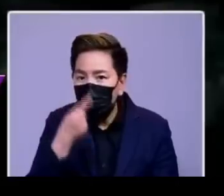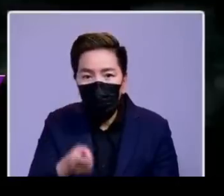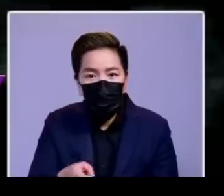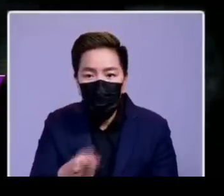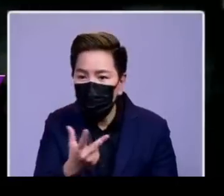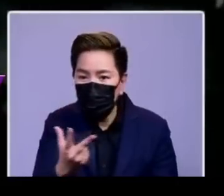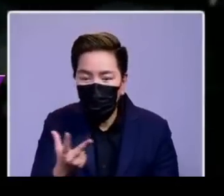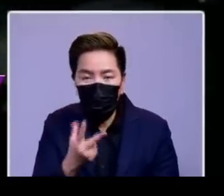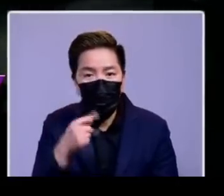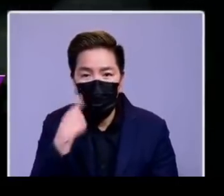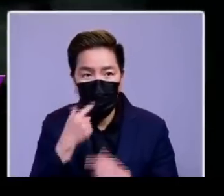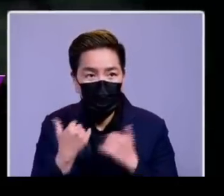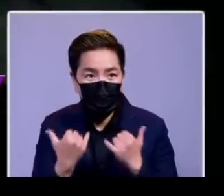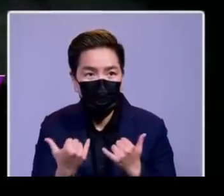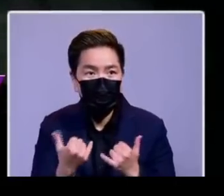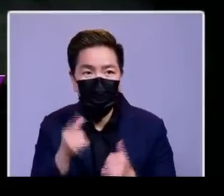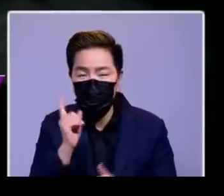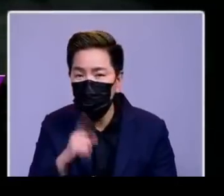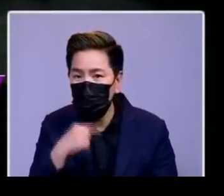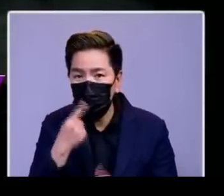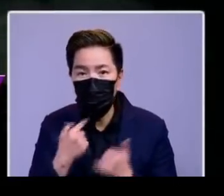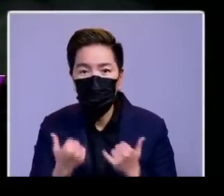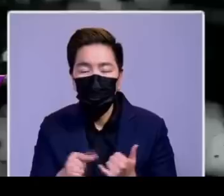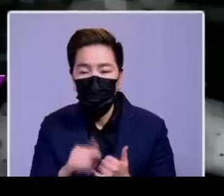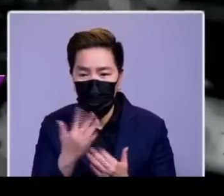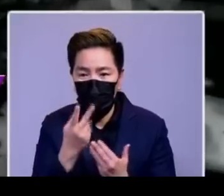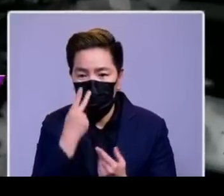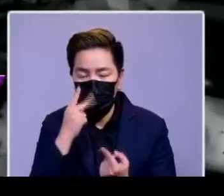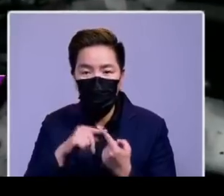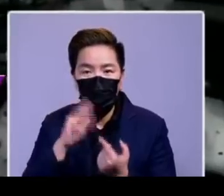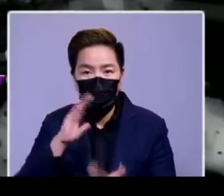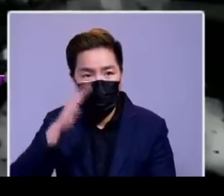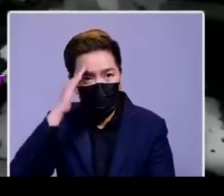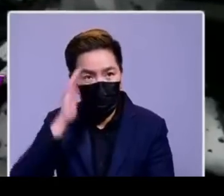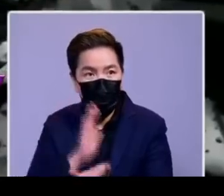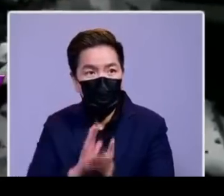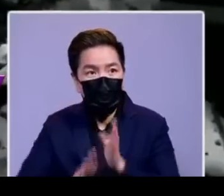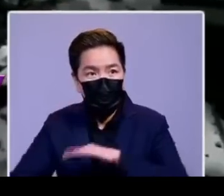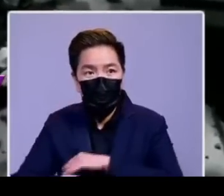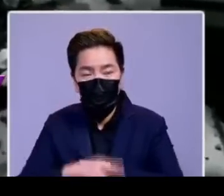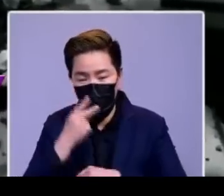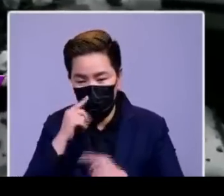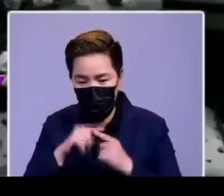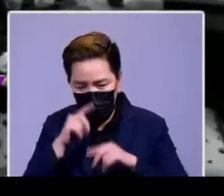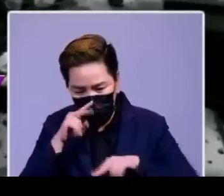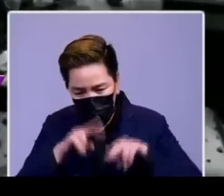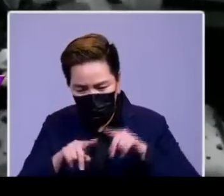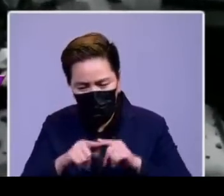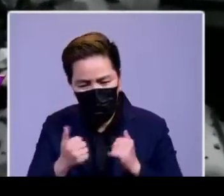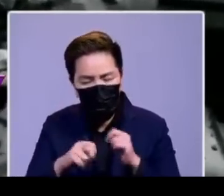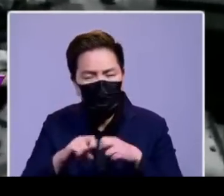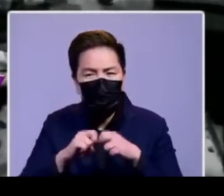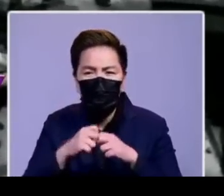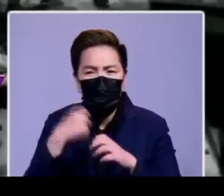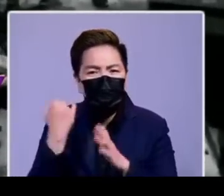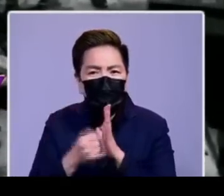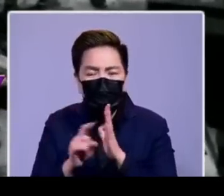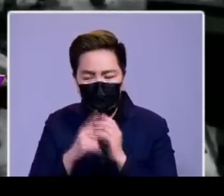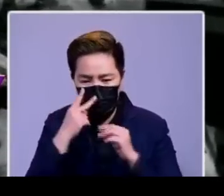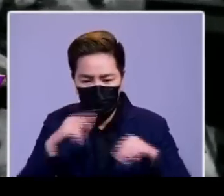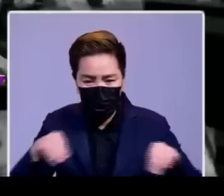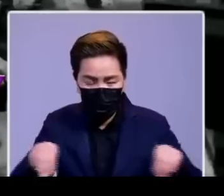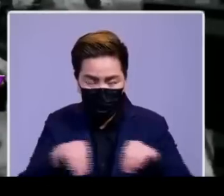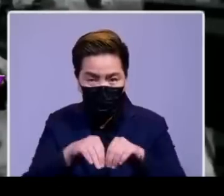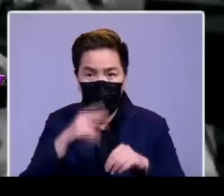เลยว่าทั้ง3ท่านเป็นใครมาจากไหนเดี๋ยวต้องรอทางเจ้าหน้าที่พิสูจน์หลักฐานนะครับเพื่อที่จะไปตรวจสอบดูไปตรวจสอบบริเวณใกล้เคียง